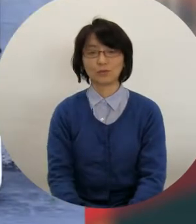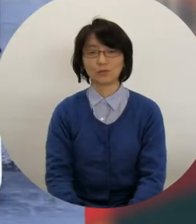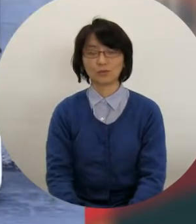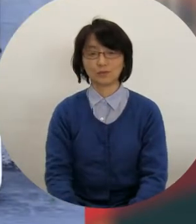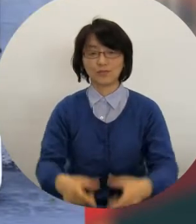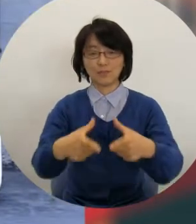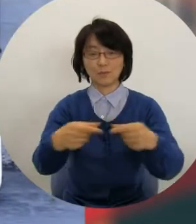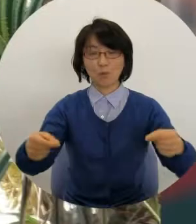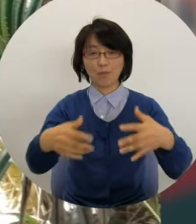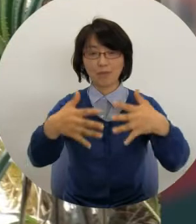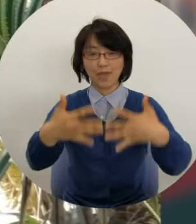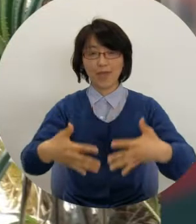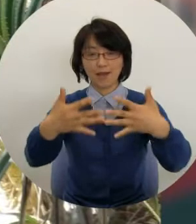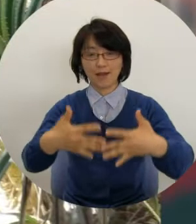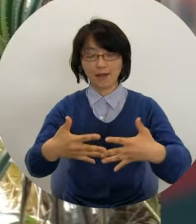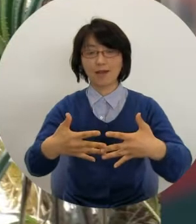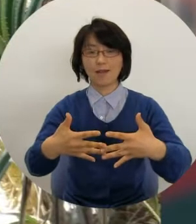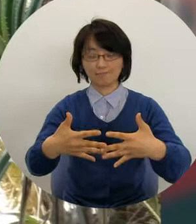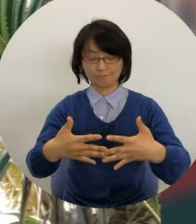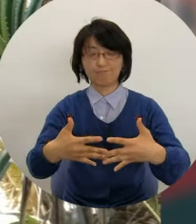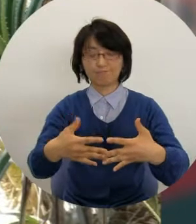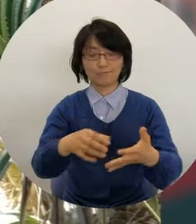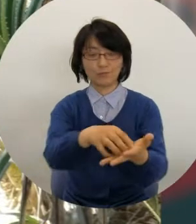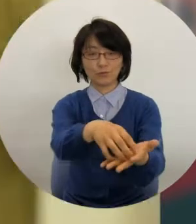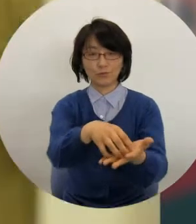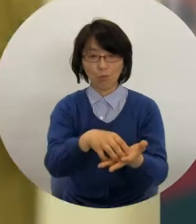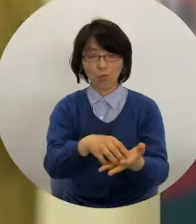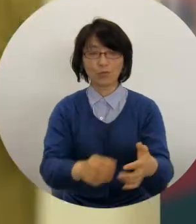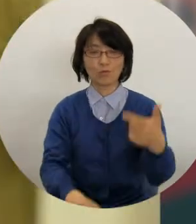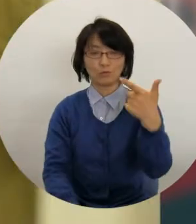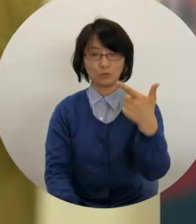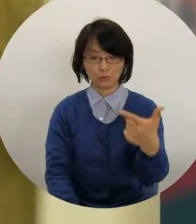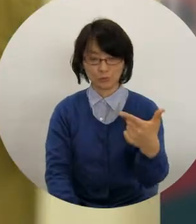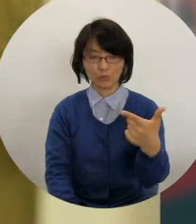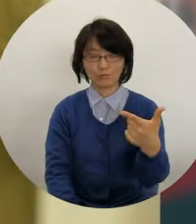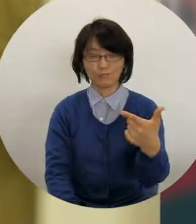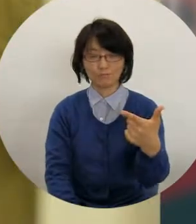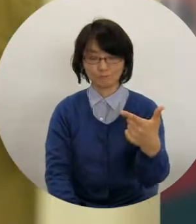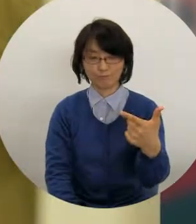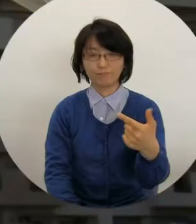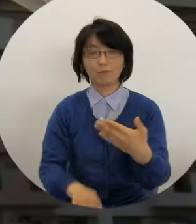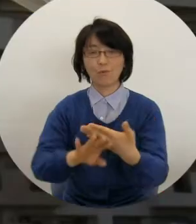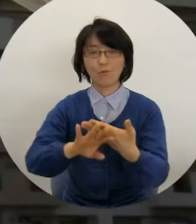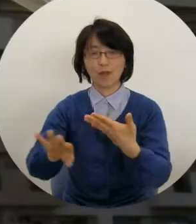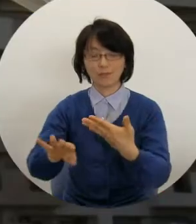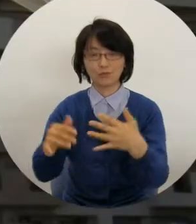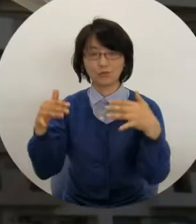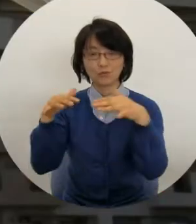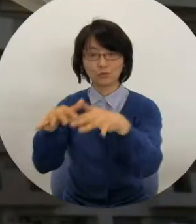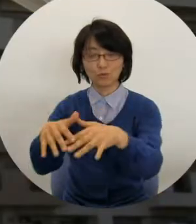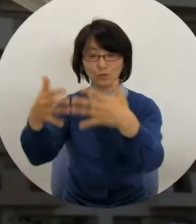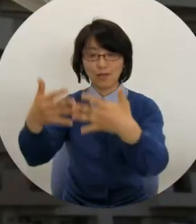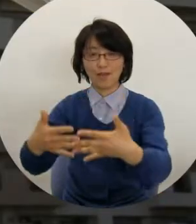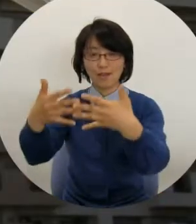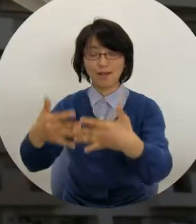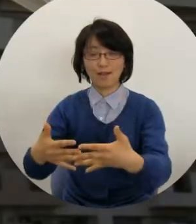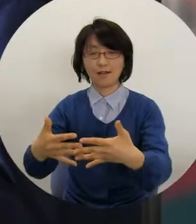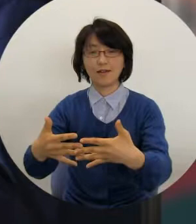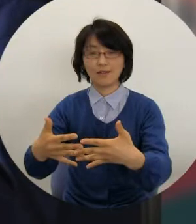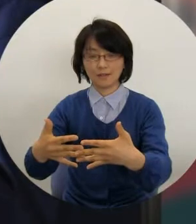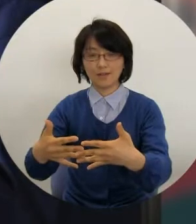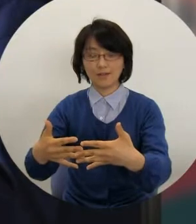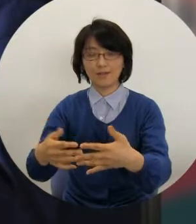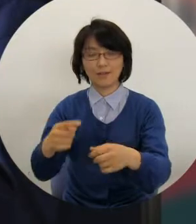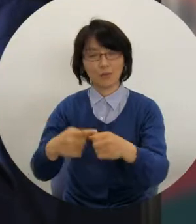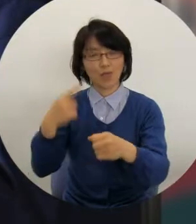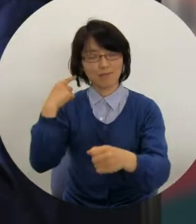邦画は邦画セレクションとしまして、受賞作品の6作品それから注目作ということで、か